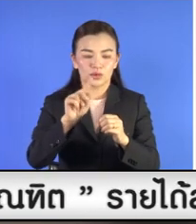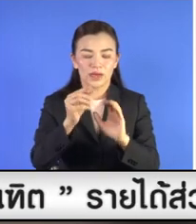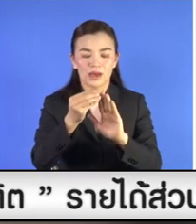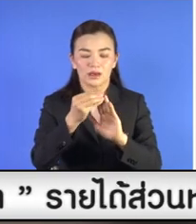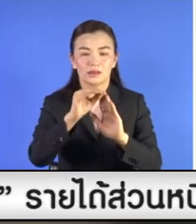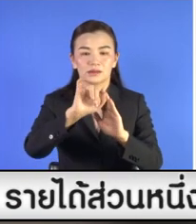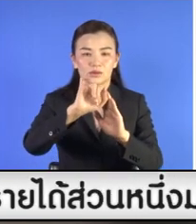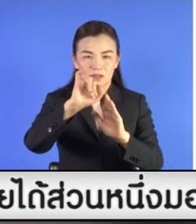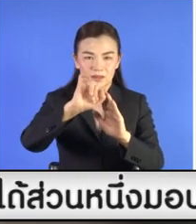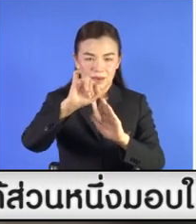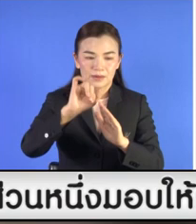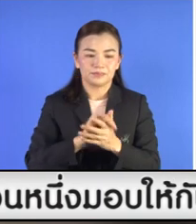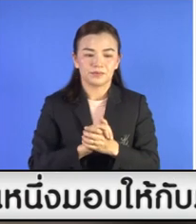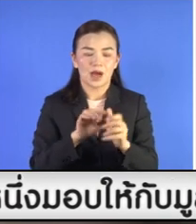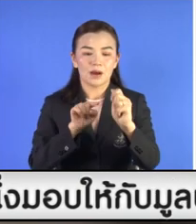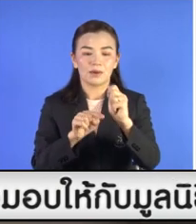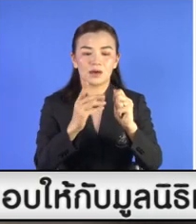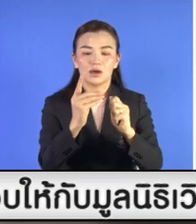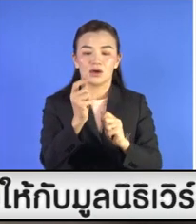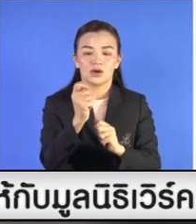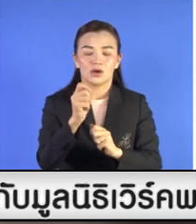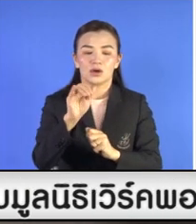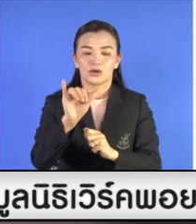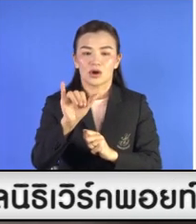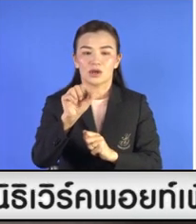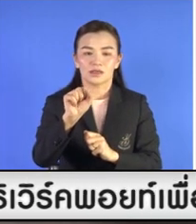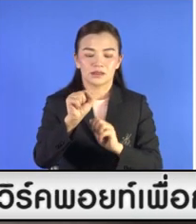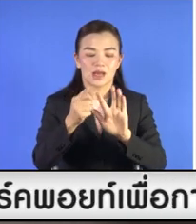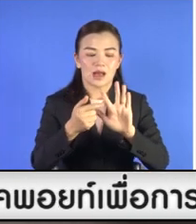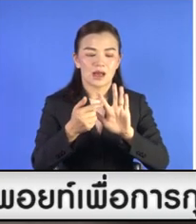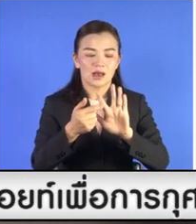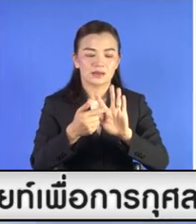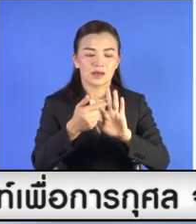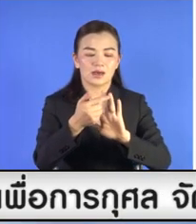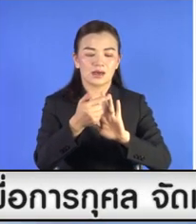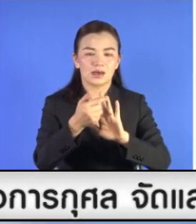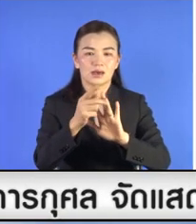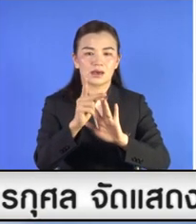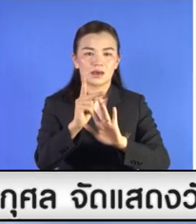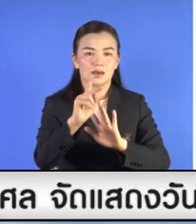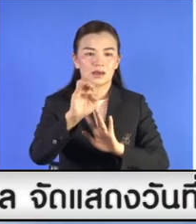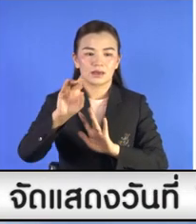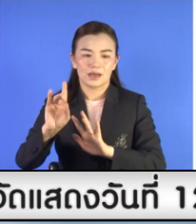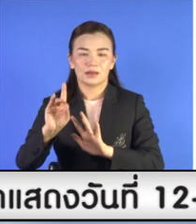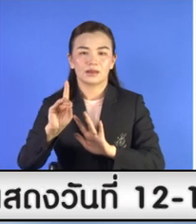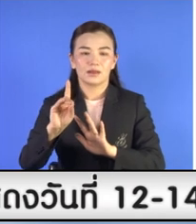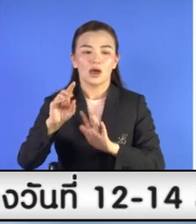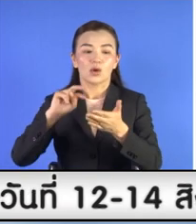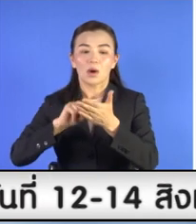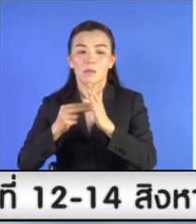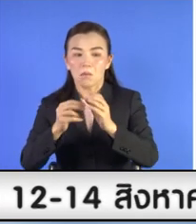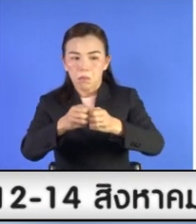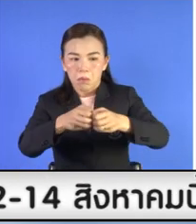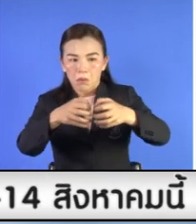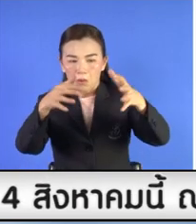ก็ดจังหวัดเชียงใหม่เจ้าที่ก็ระดมกำลังเข้าไปฉีดน้ำสกัดเพลิงนานกว่า1ชั่วโมงนะครับแล้วก็ควบคุมเพลิงเอาไว้ได้จากการ